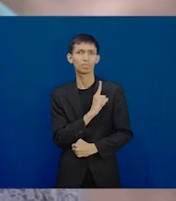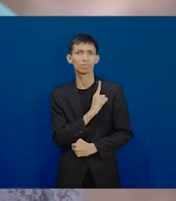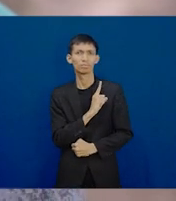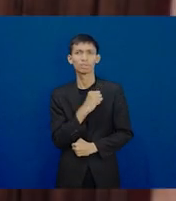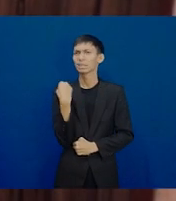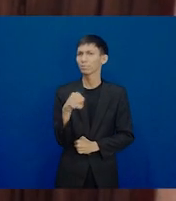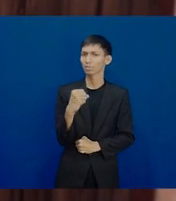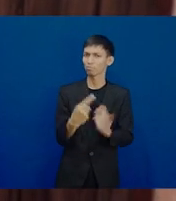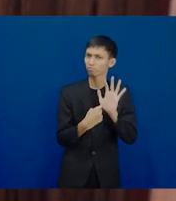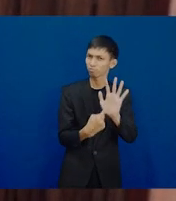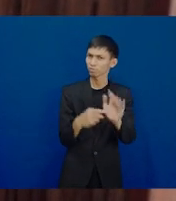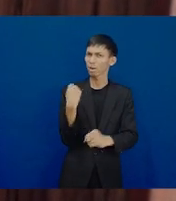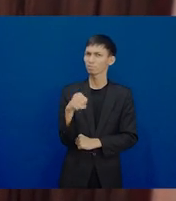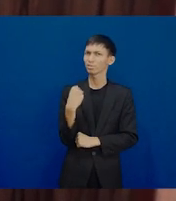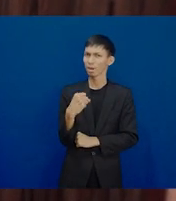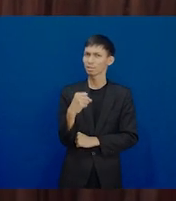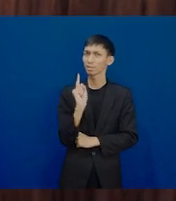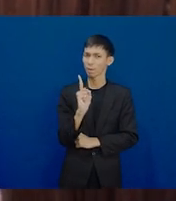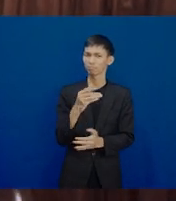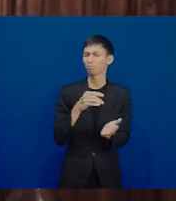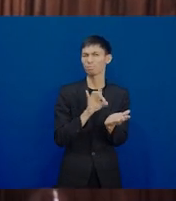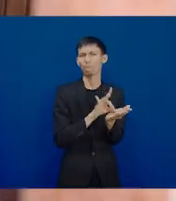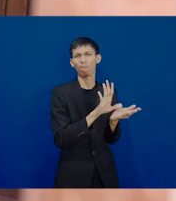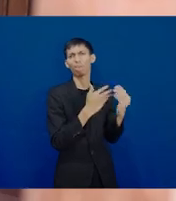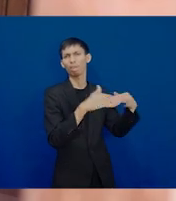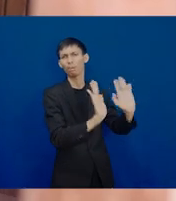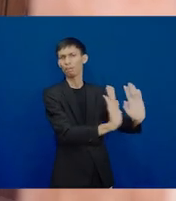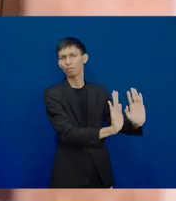sendiri-sendiri tidak bisa keluar karena kami tidak